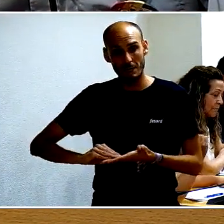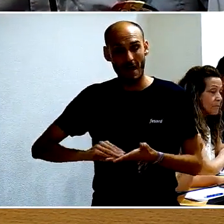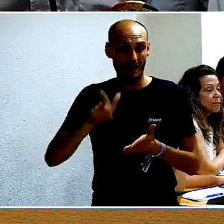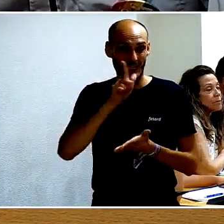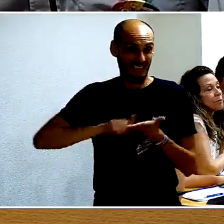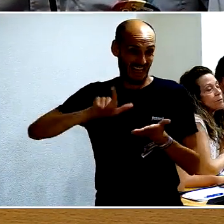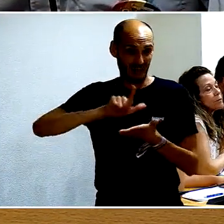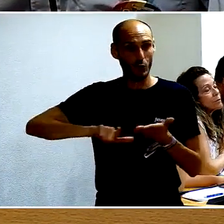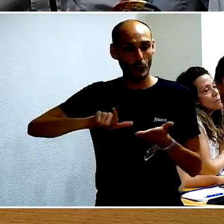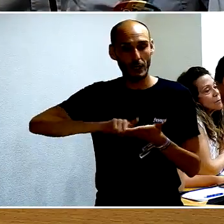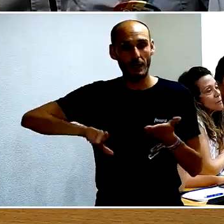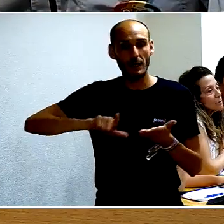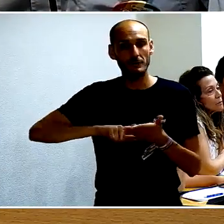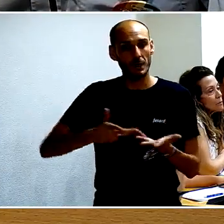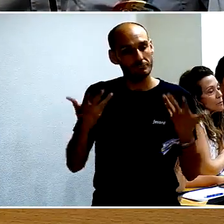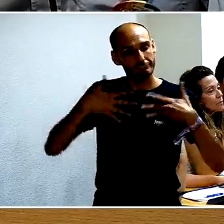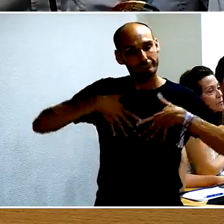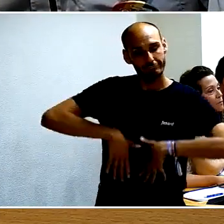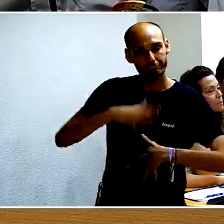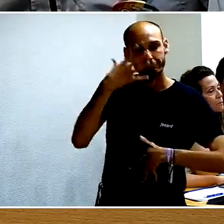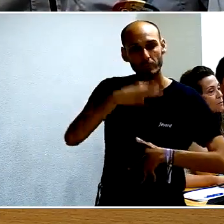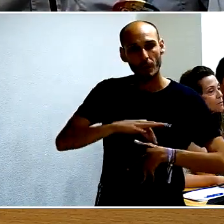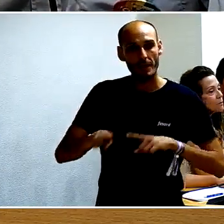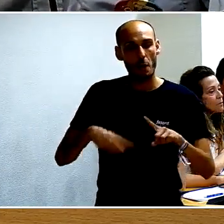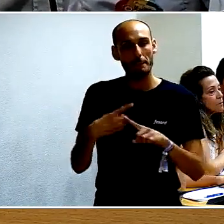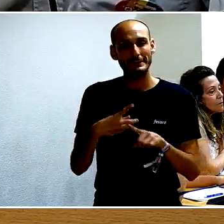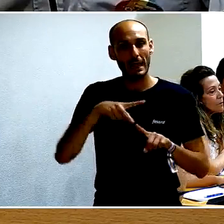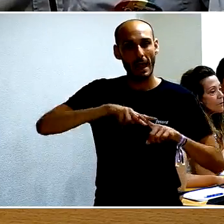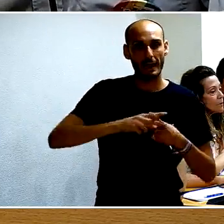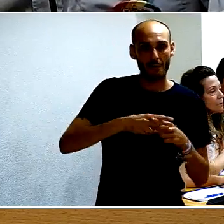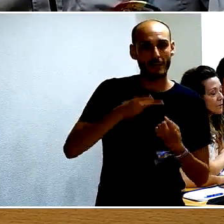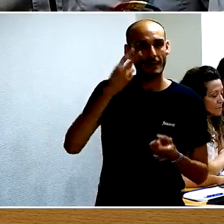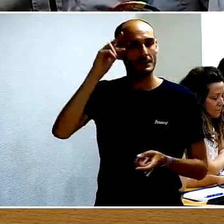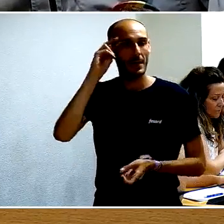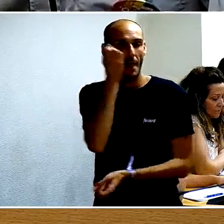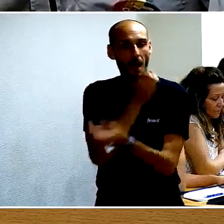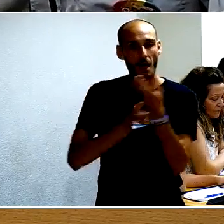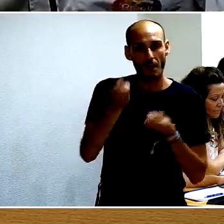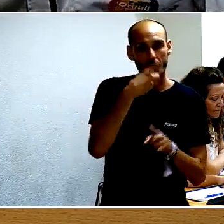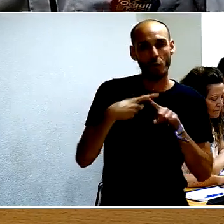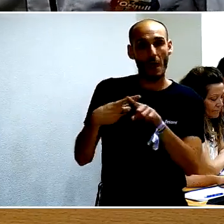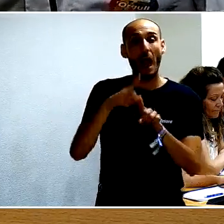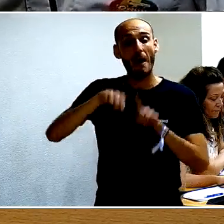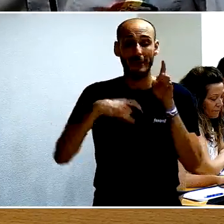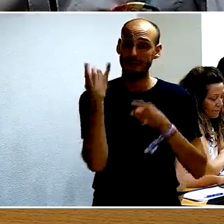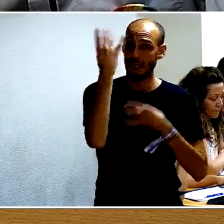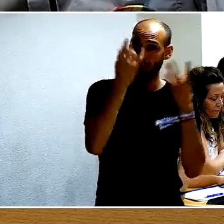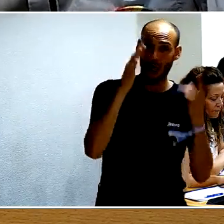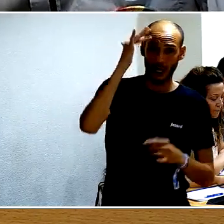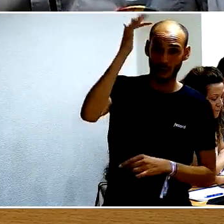conscienciació, alhora que ferramenta per compartir experiències i reflexions de vegades imaginatives, però de vegades també